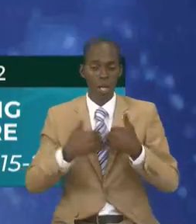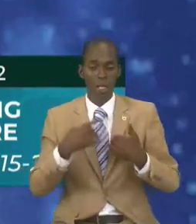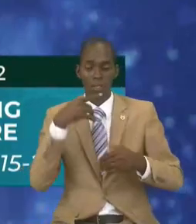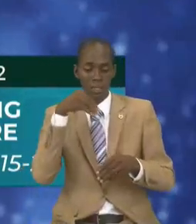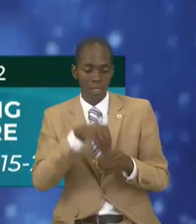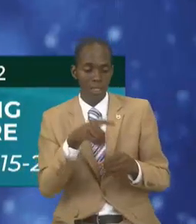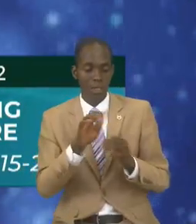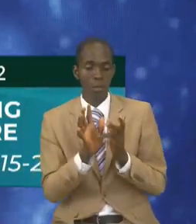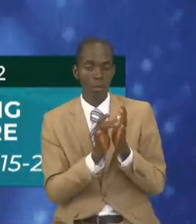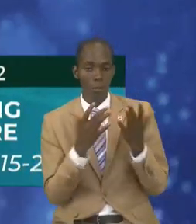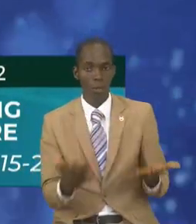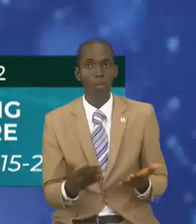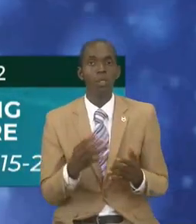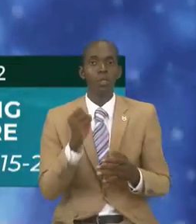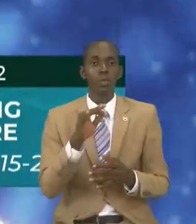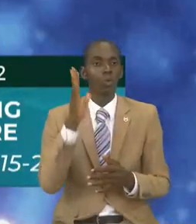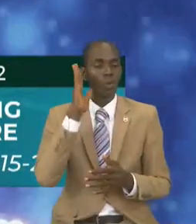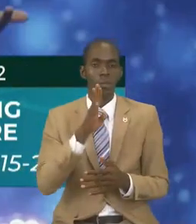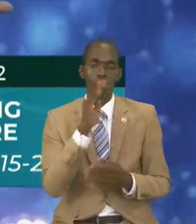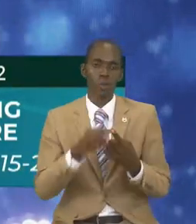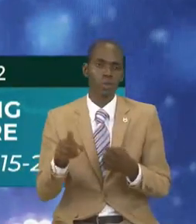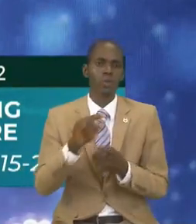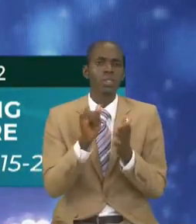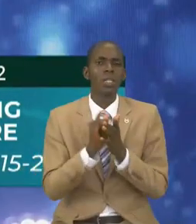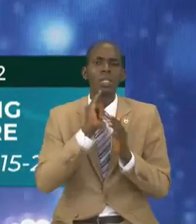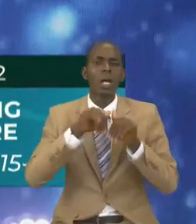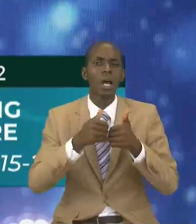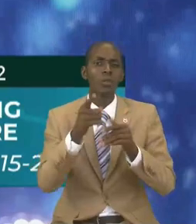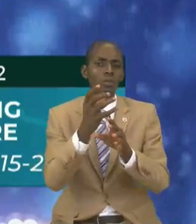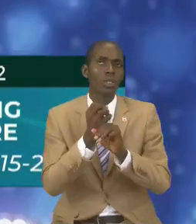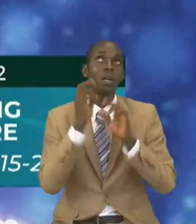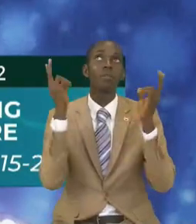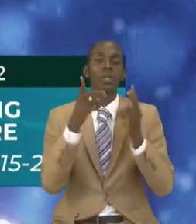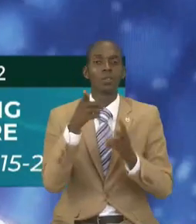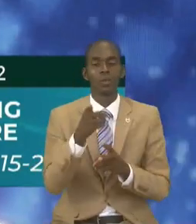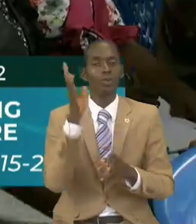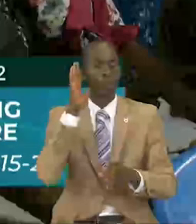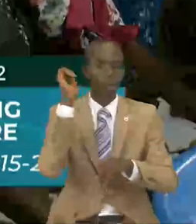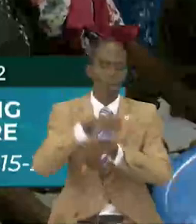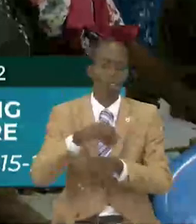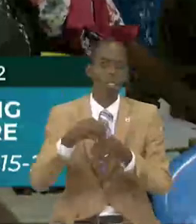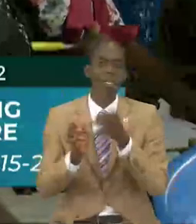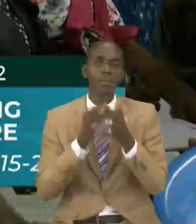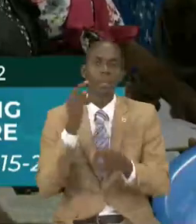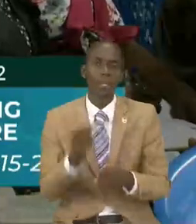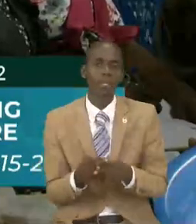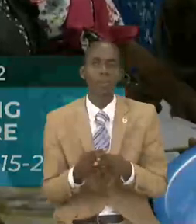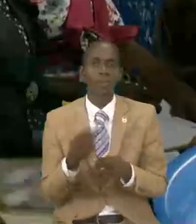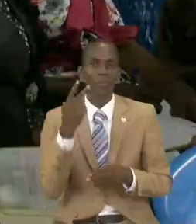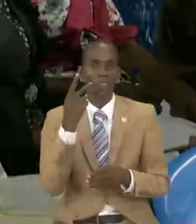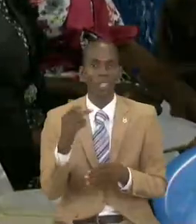sa parole, il en sera ainsi dans ta vie. C'est comme ça que tu vas vaincre et tu vas vaincre au nom de